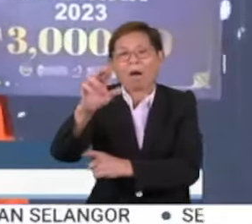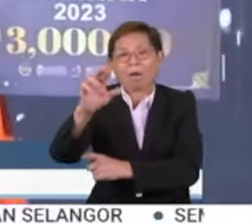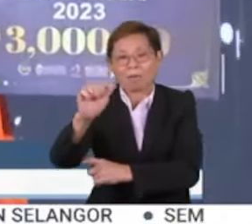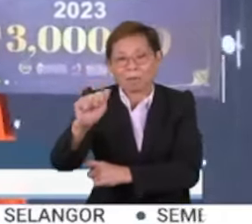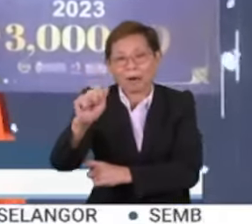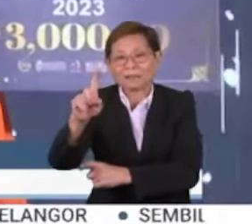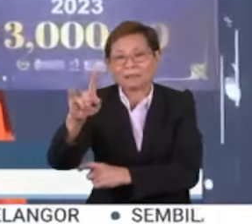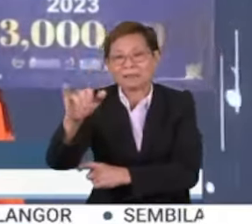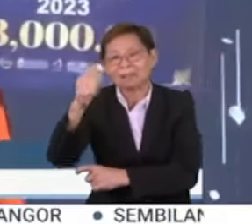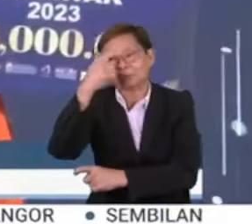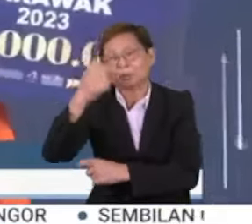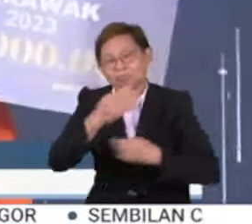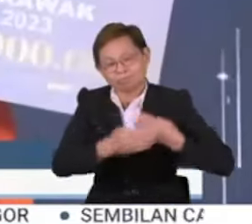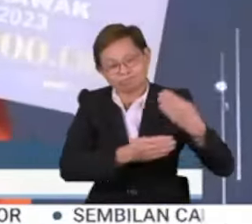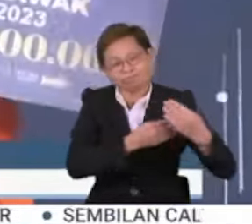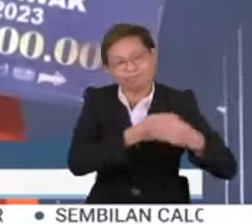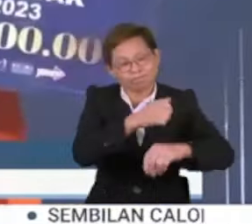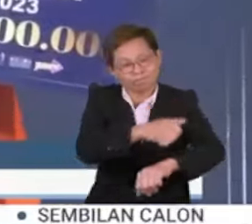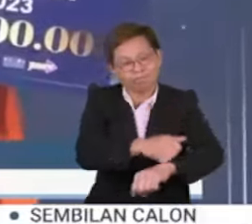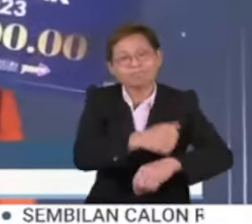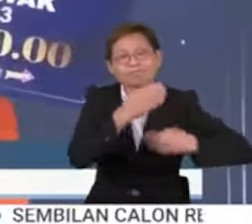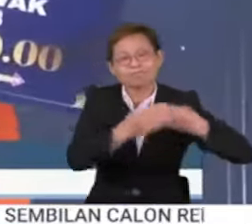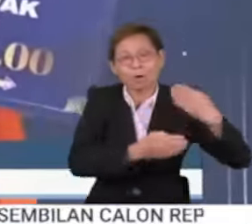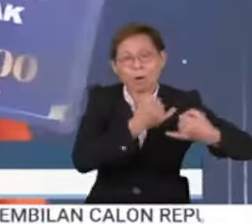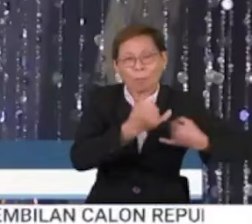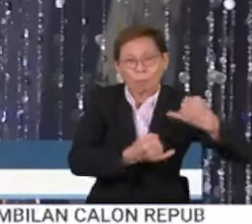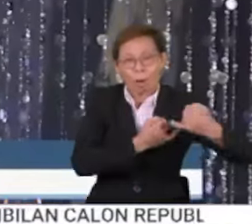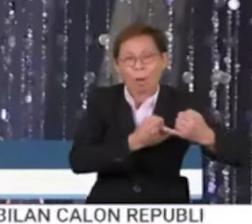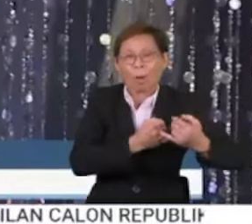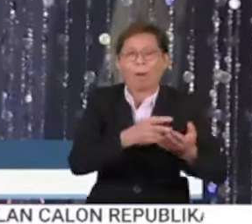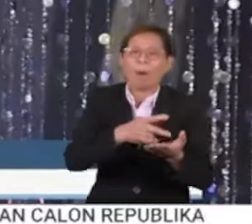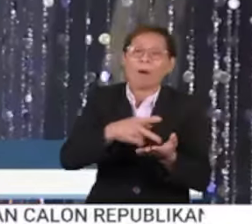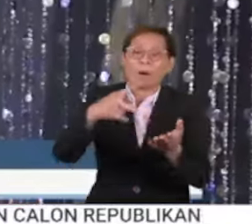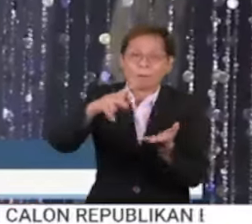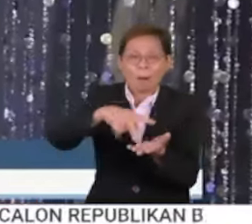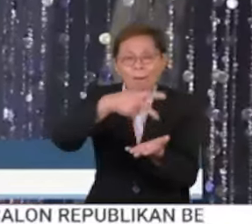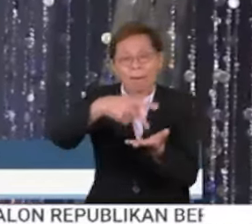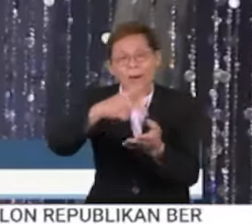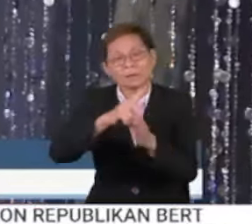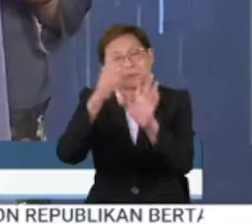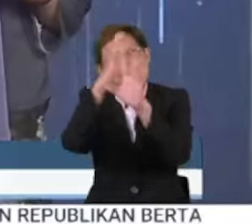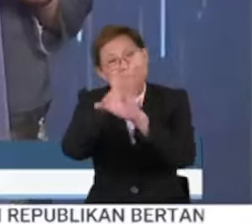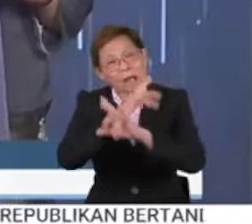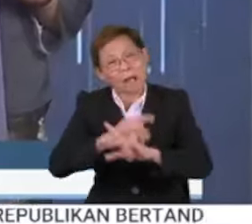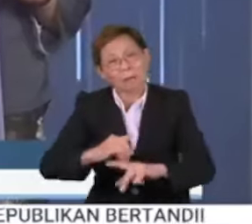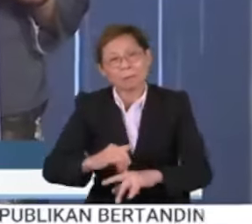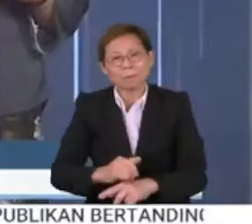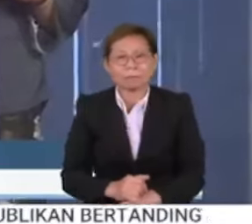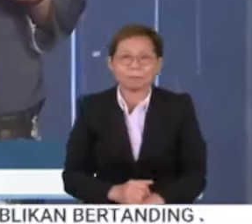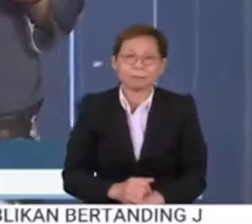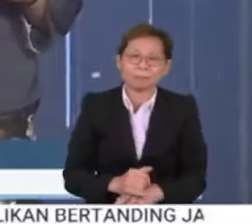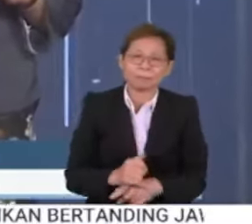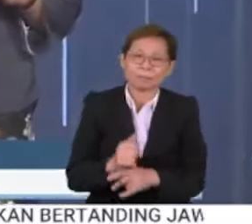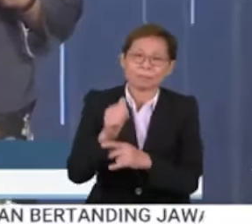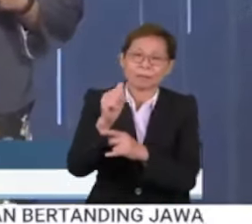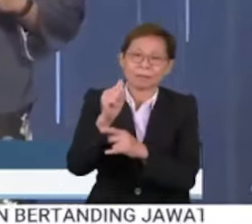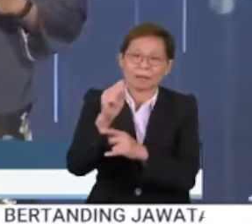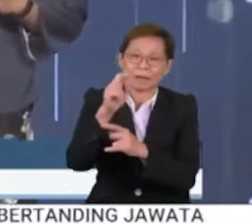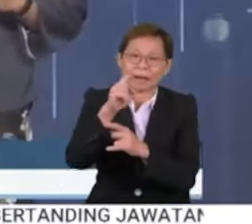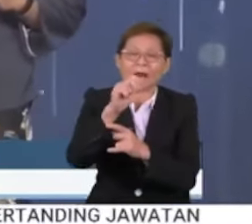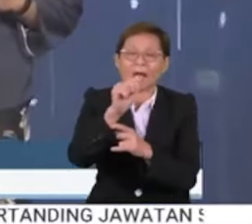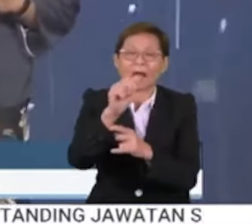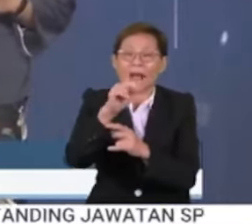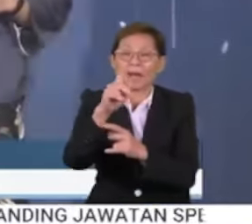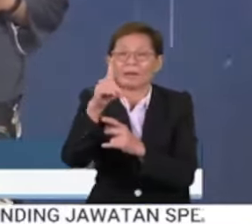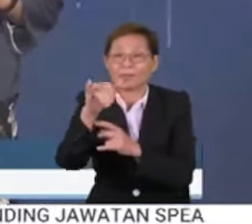Tahir atas jasa bakti dalam pembangunan kesenian gendang burdah di Sarawak. Manakala penghunu Andrison Ngalai menerima